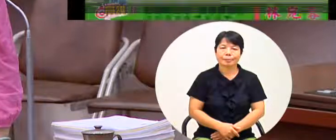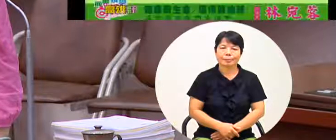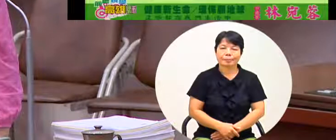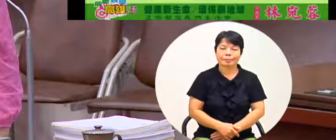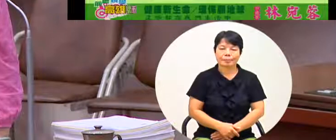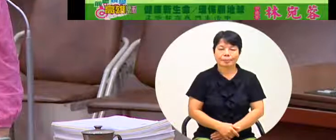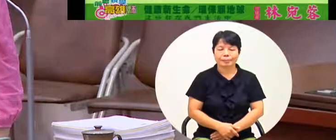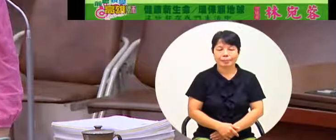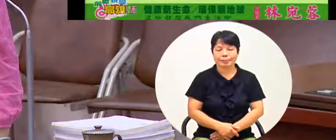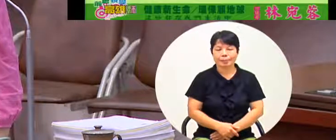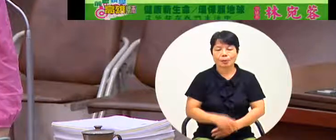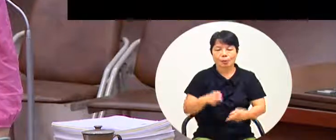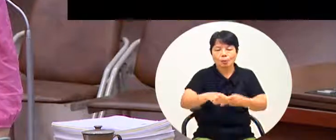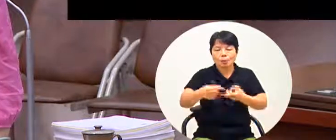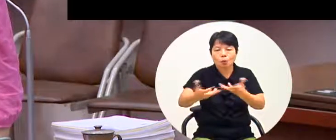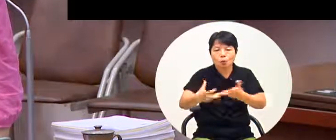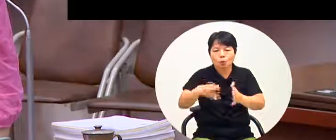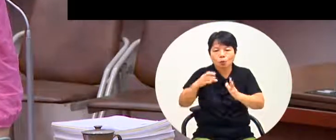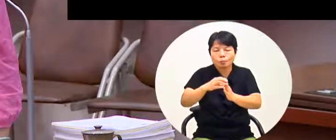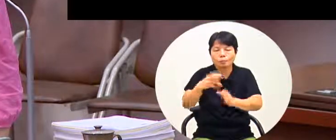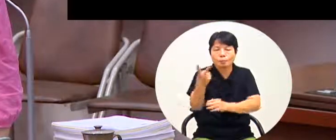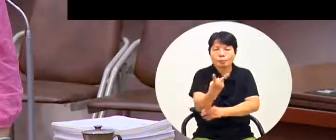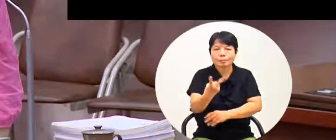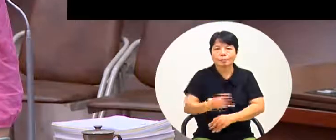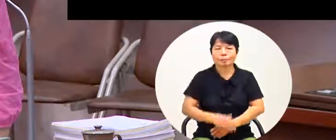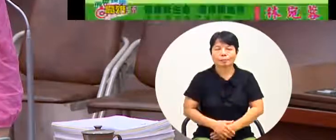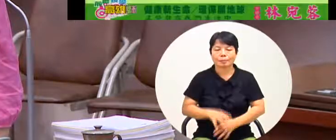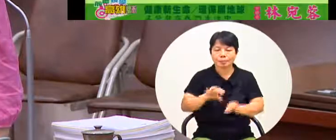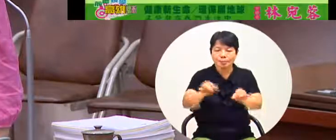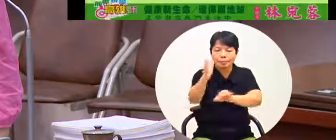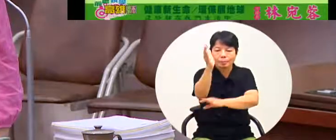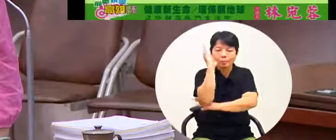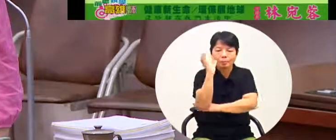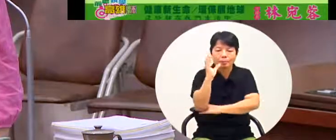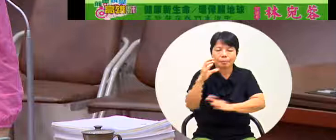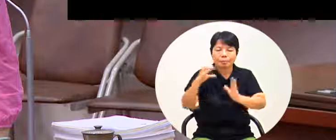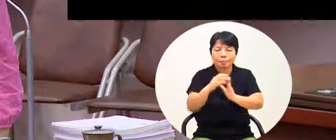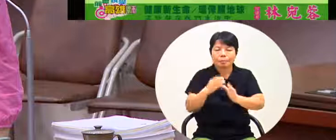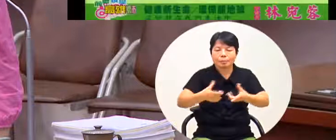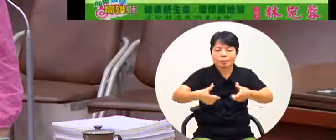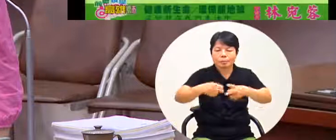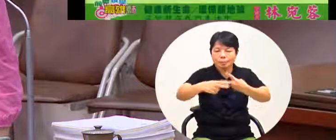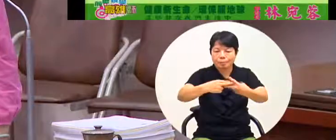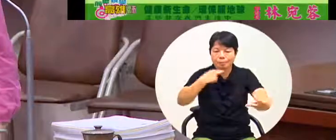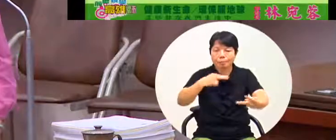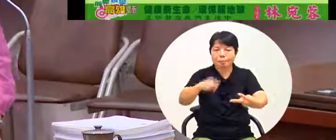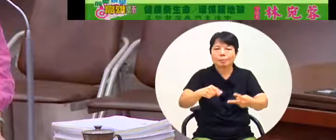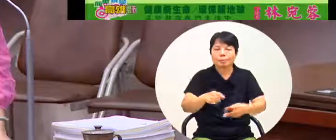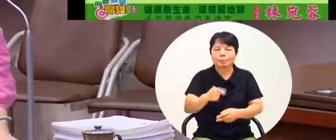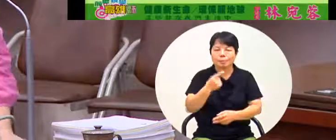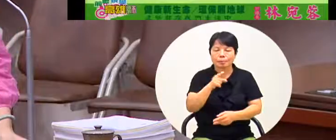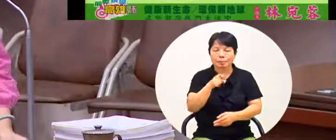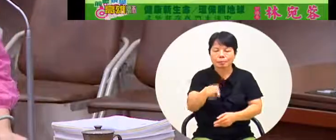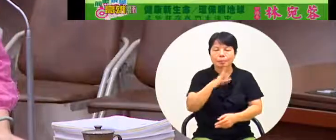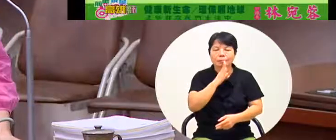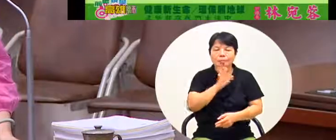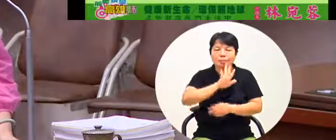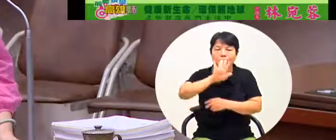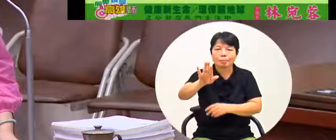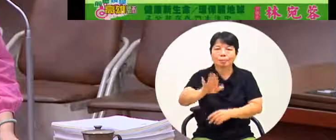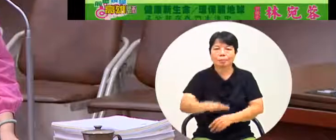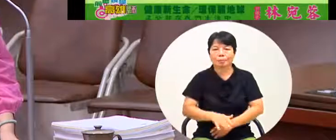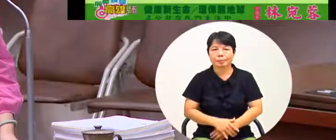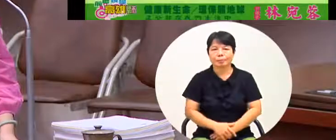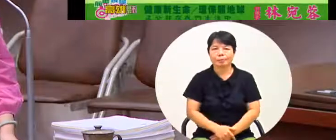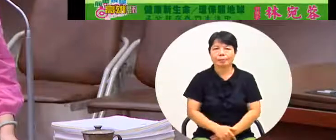公务局、地震局，他回函说这是属于哈，他就我来看一下，